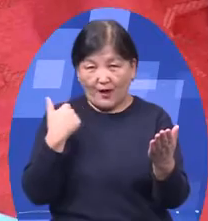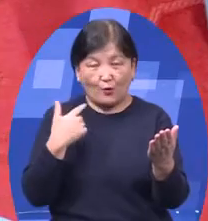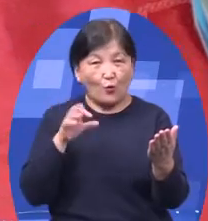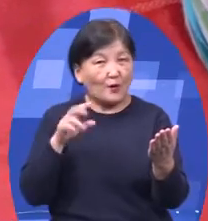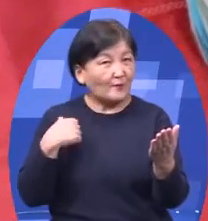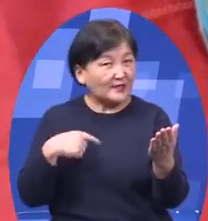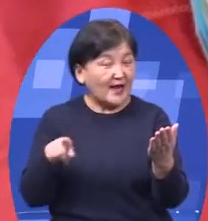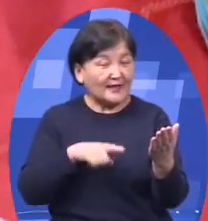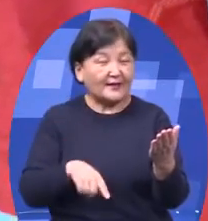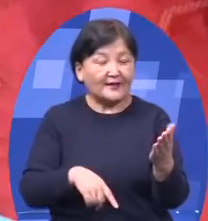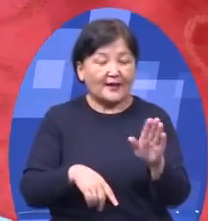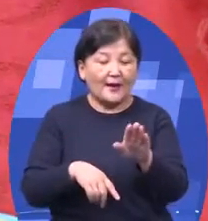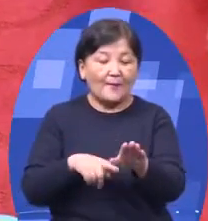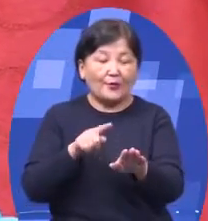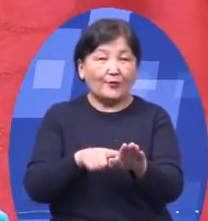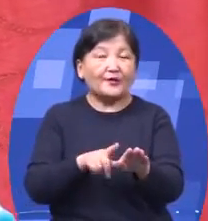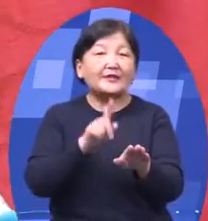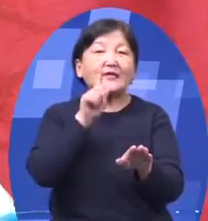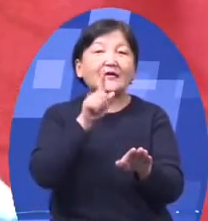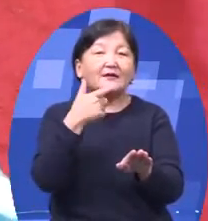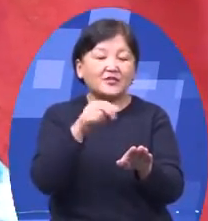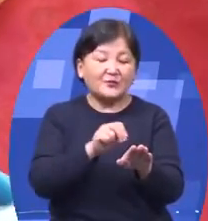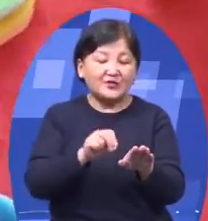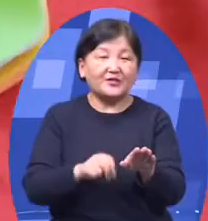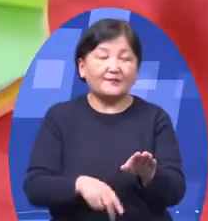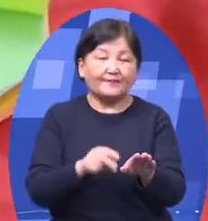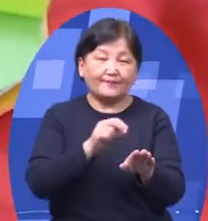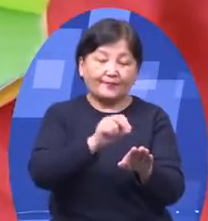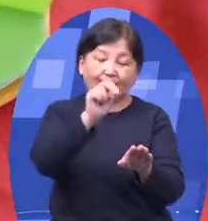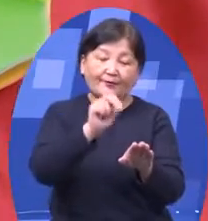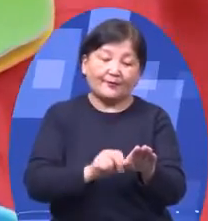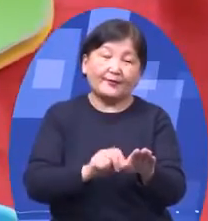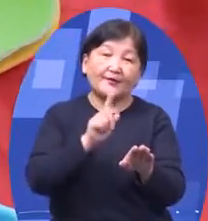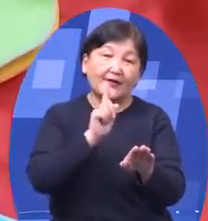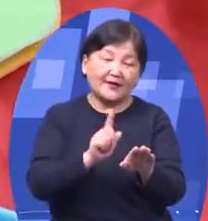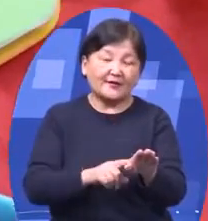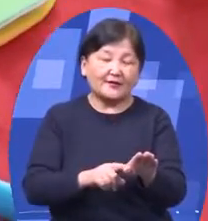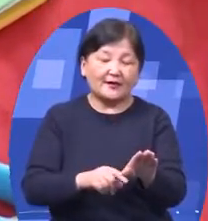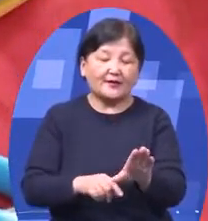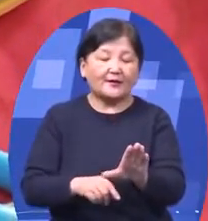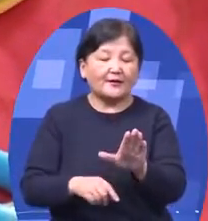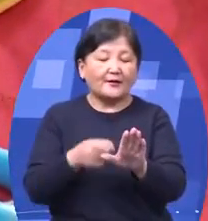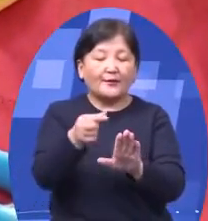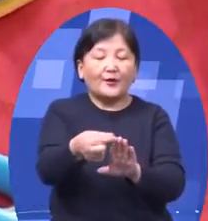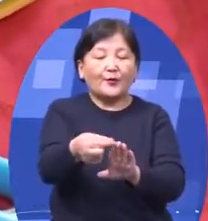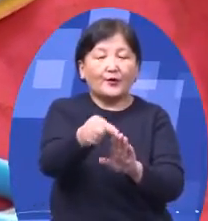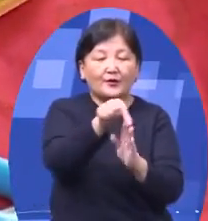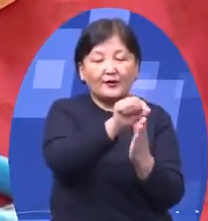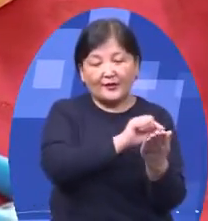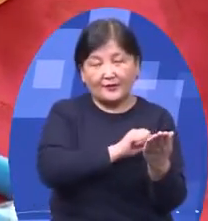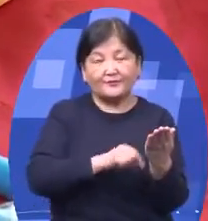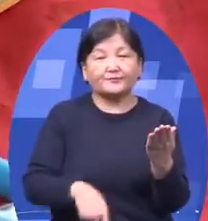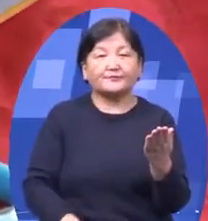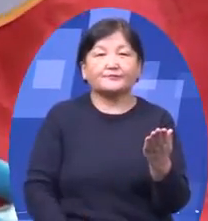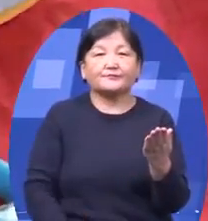дугаарлаарай. За багш нь баруун доод өнцгт нь 1 гэж бичлээ. За эргүүлэхдээ яах вэ? Баруун дээд өнцгөөс нь